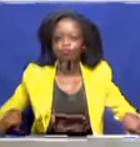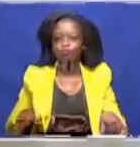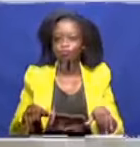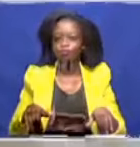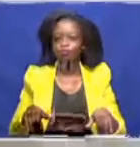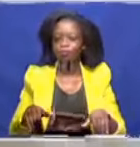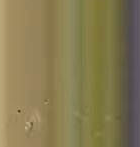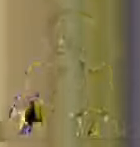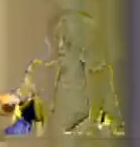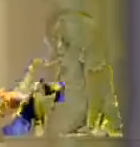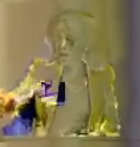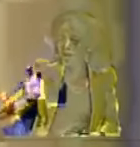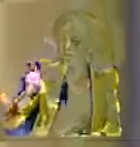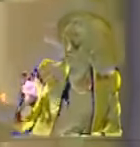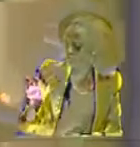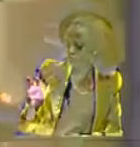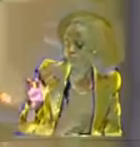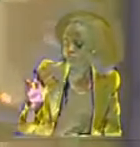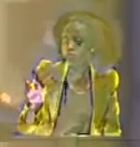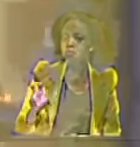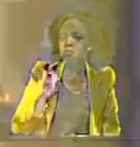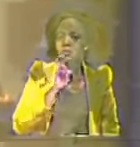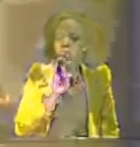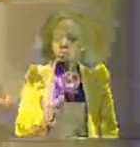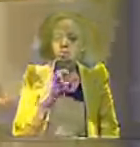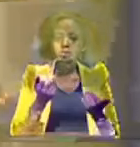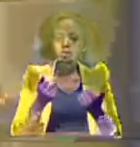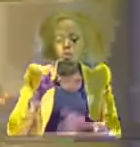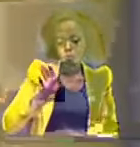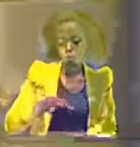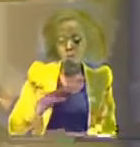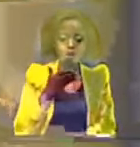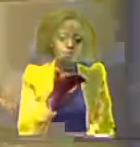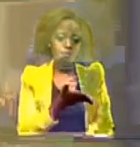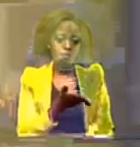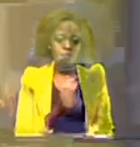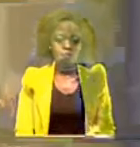ule upande mwingine akatazama, akaona kuna